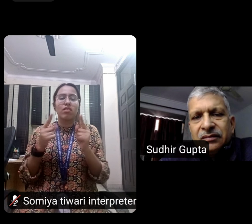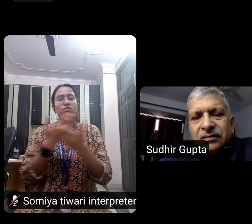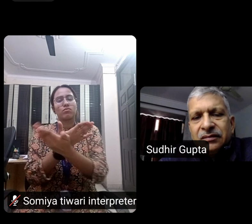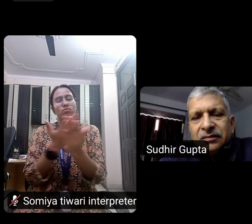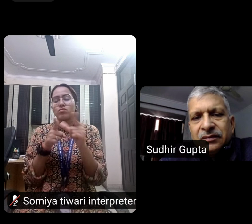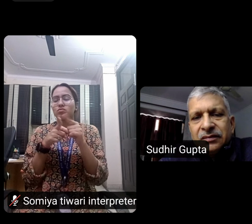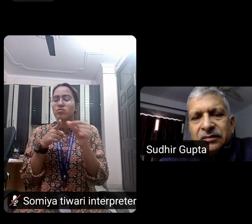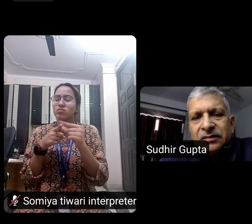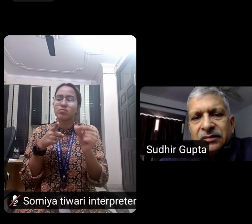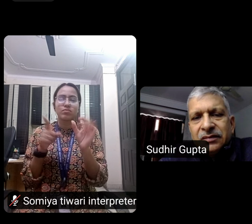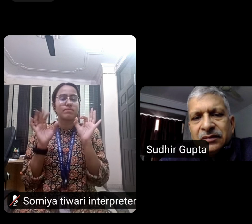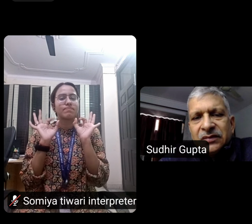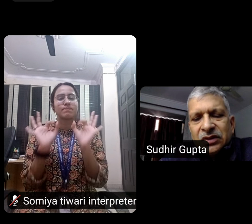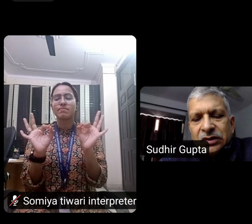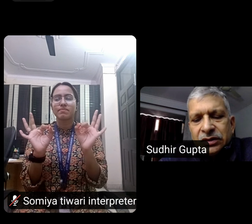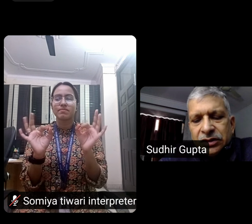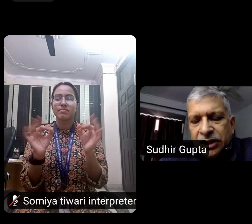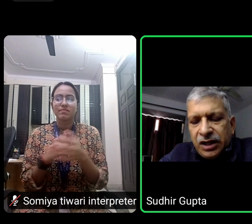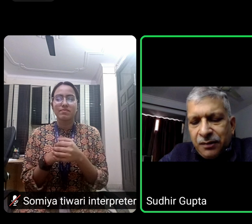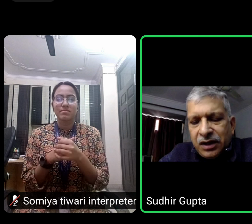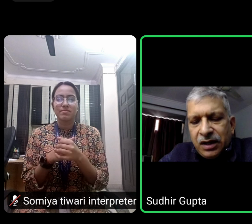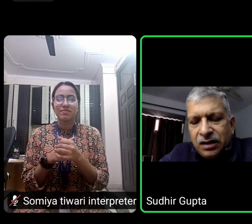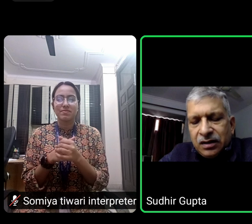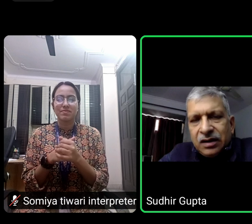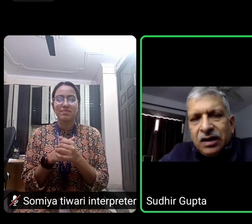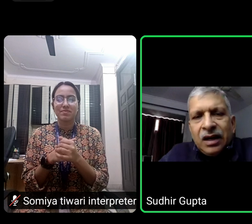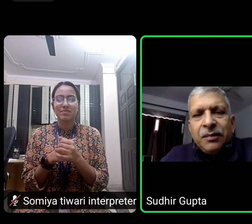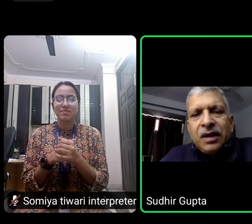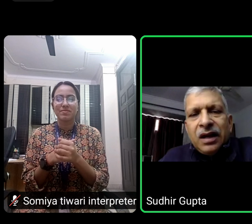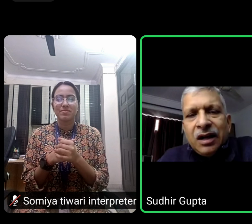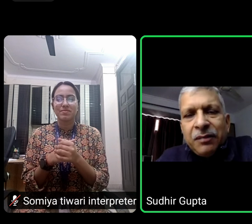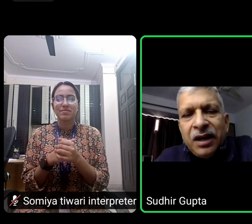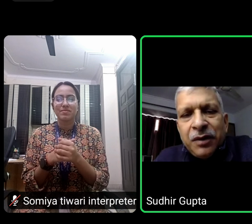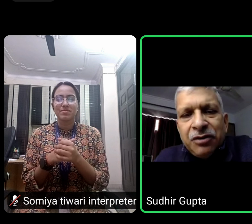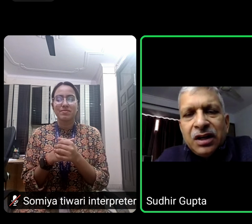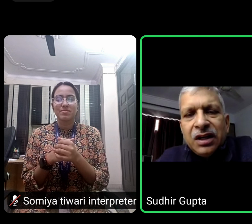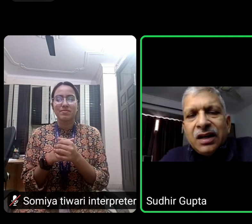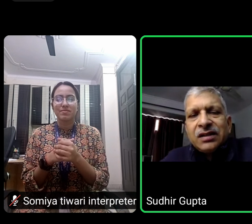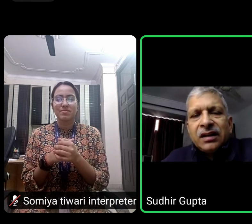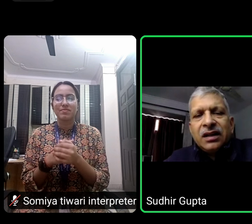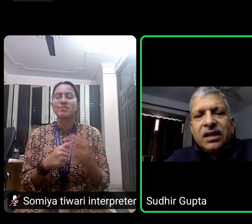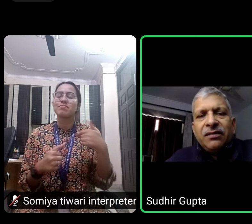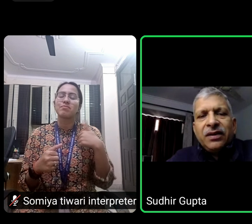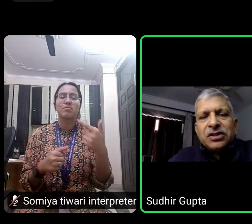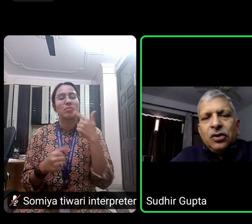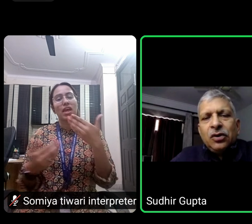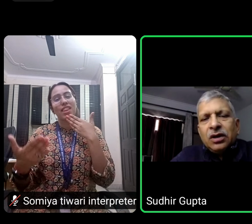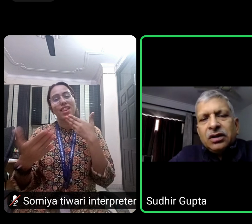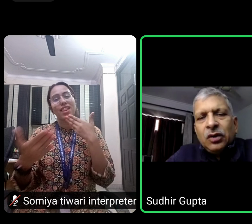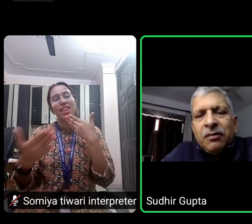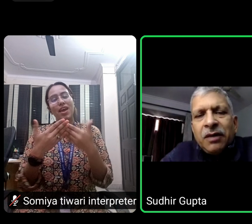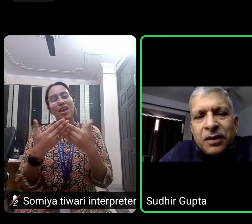हैं फिर बहुत। चलिए आपका, आपका आपने अप्रिशिएट किया सार्थक के एफर्ट्स